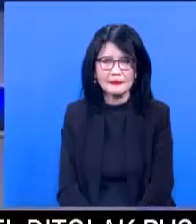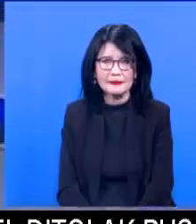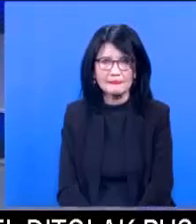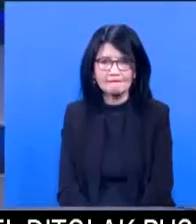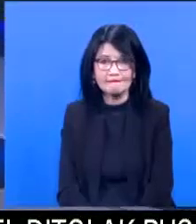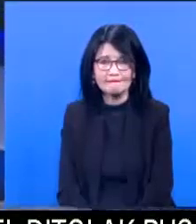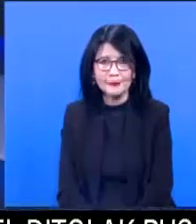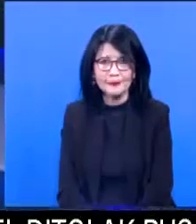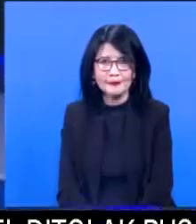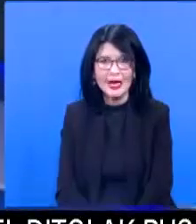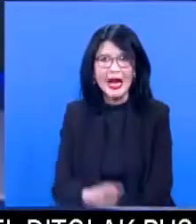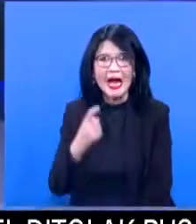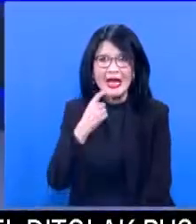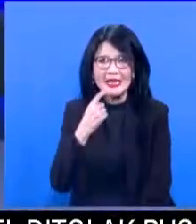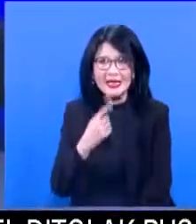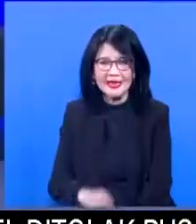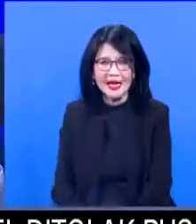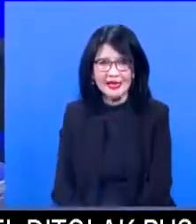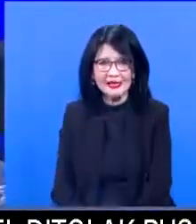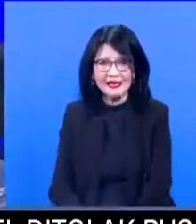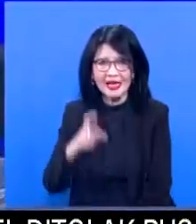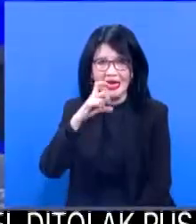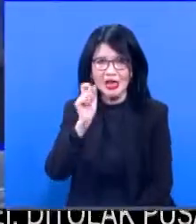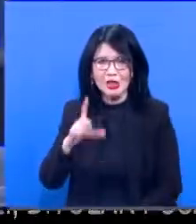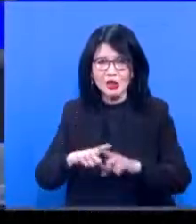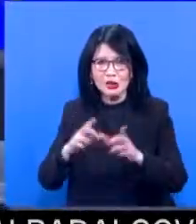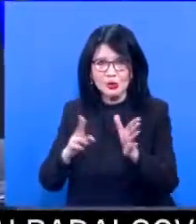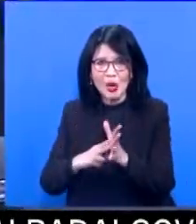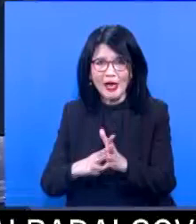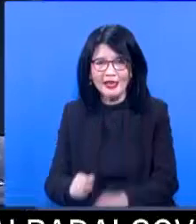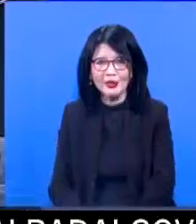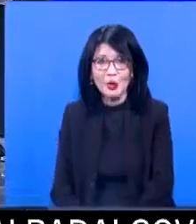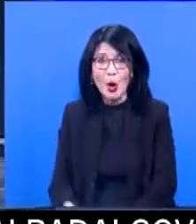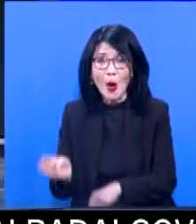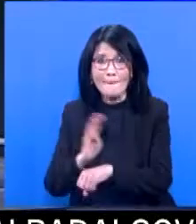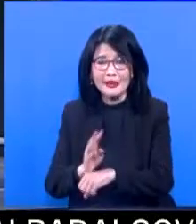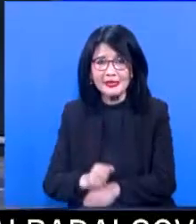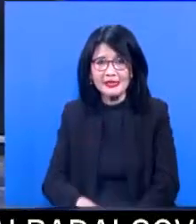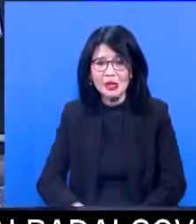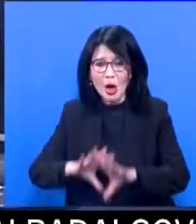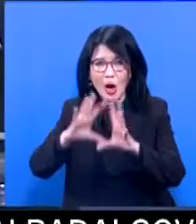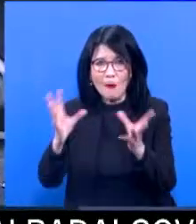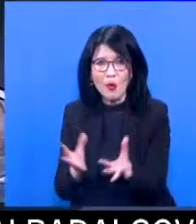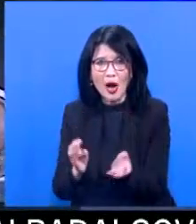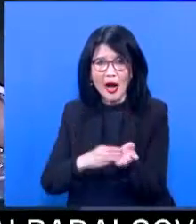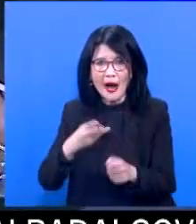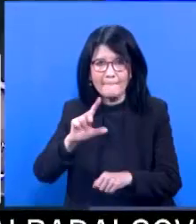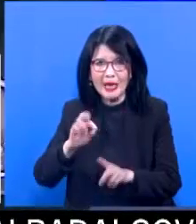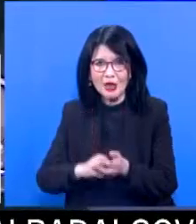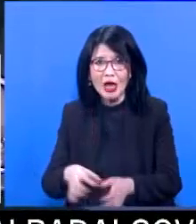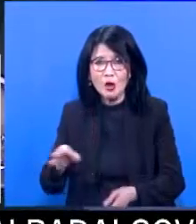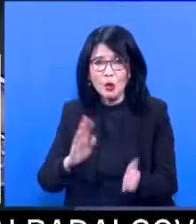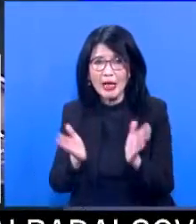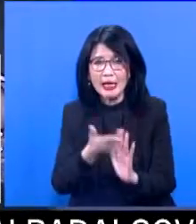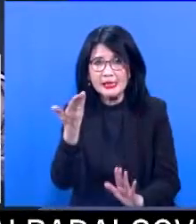Kita ke informasi terkait cuan. Siapa sangka budidaya melon menjadi bisnis yang menguntungkan. Warga Gresik, Jawa Timur membudidayakan